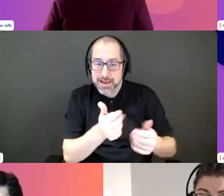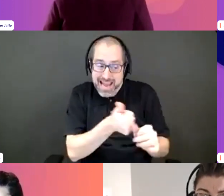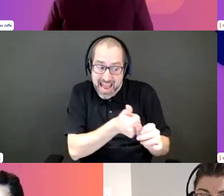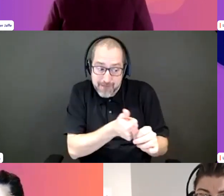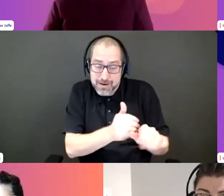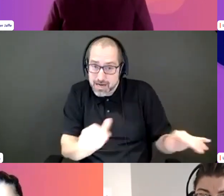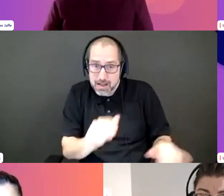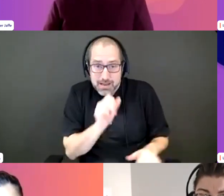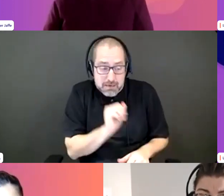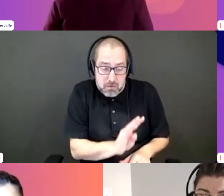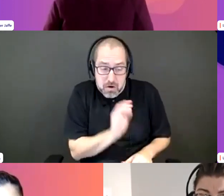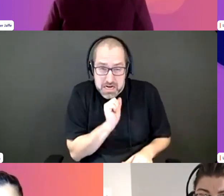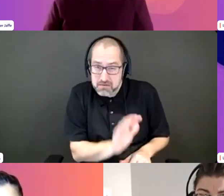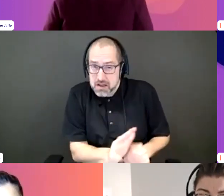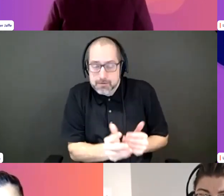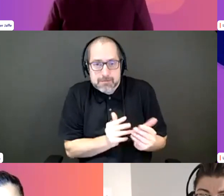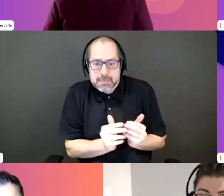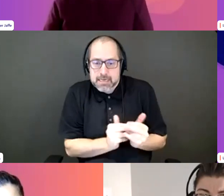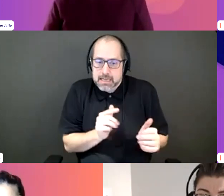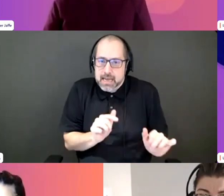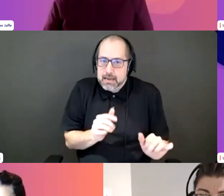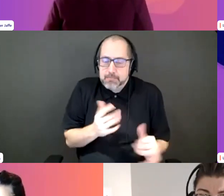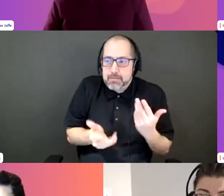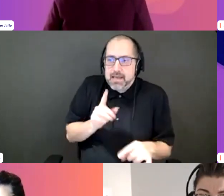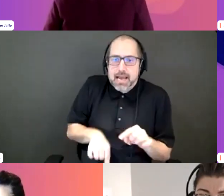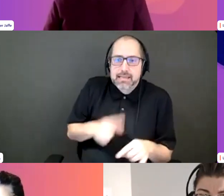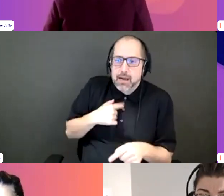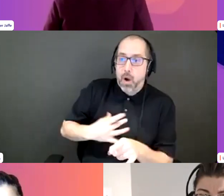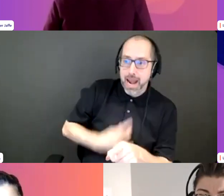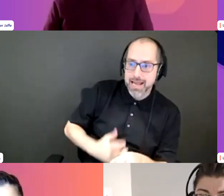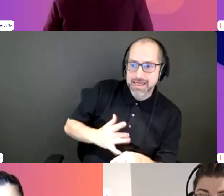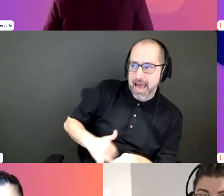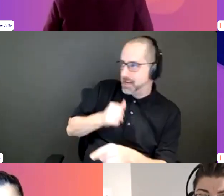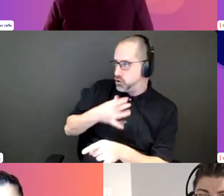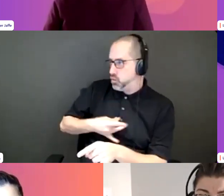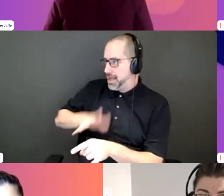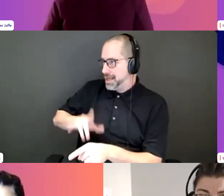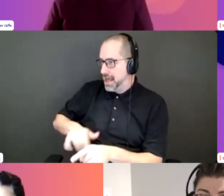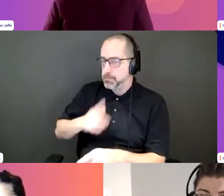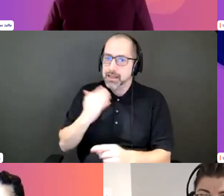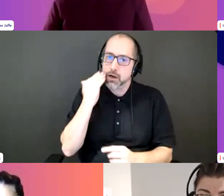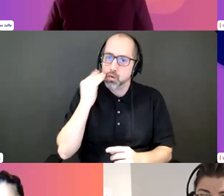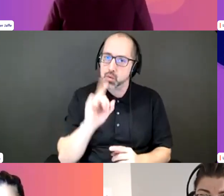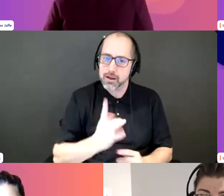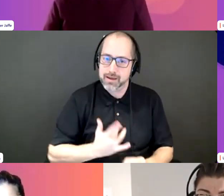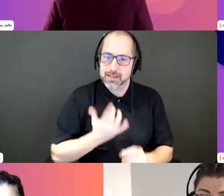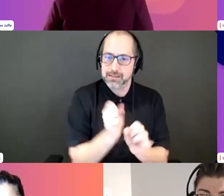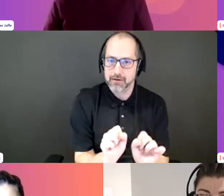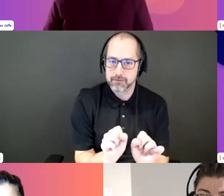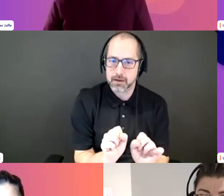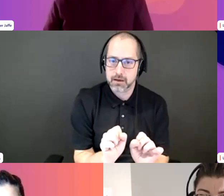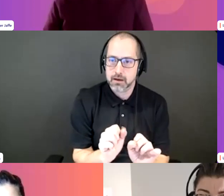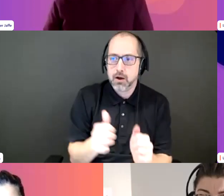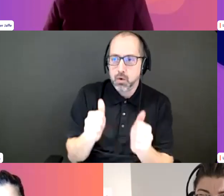on parle de 4-5 ans pourrait ne pas être capable de dire et je ne sais si je me sens là mais ça lorsqu'ils se sentent en sécurité